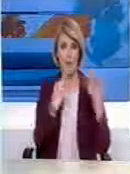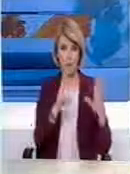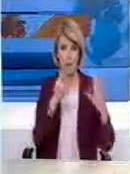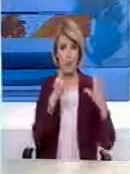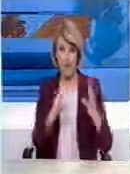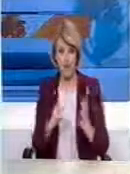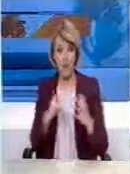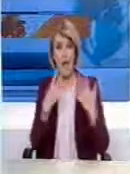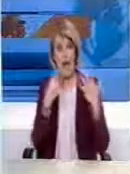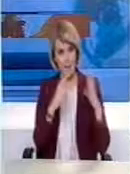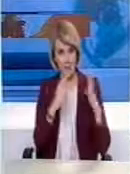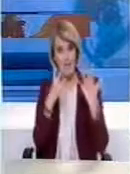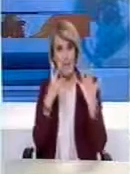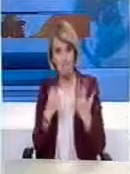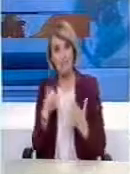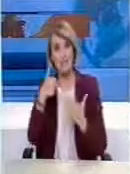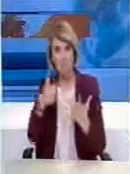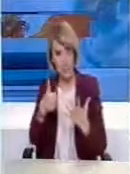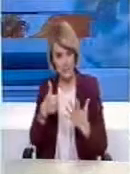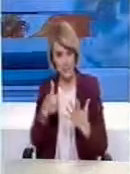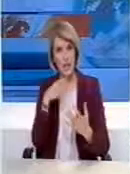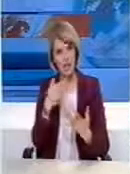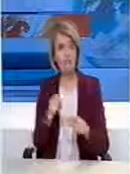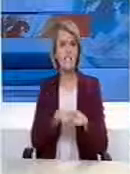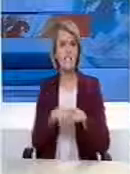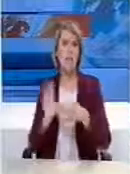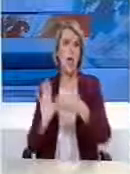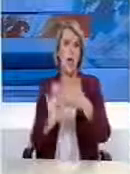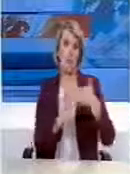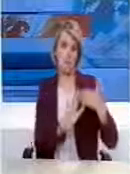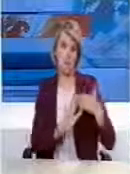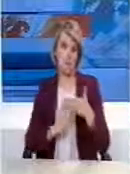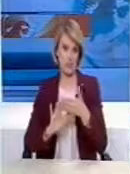776, δηλαδή το 39%, είναι σχετιζόμενα με ήδη γνωστό κρούσμα.